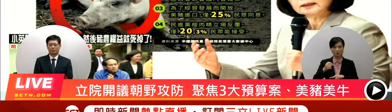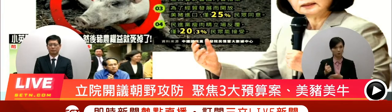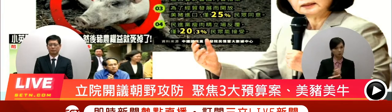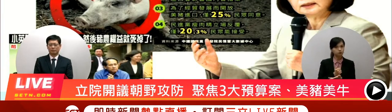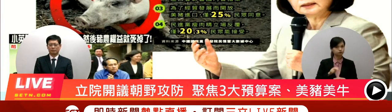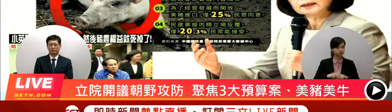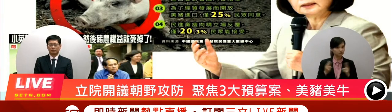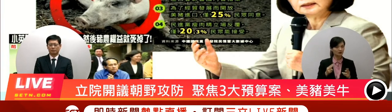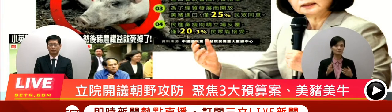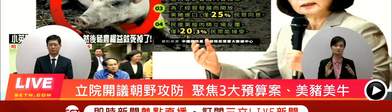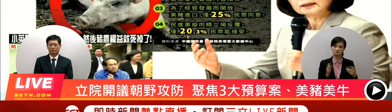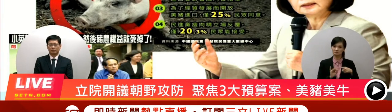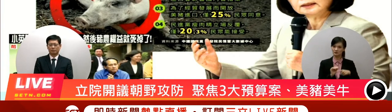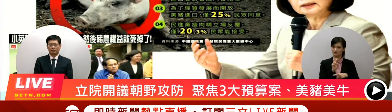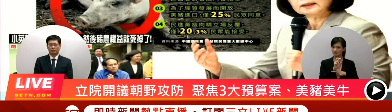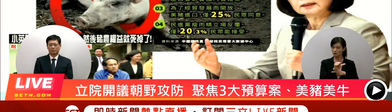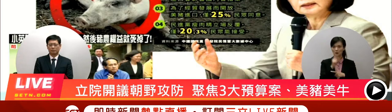了。